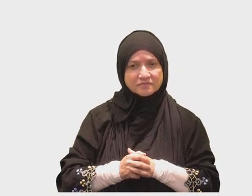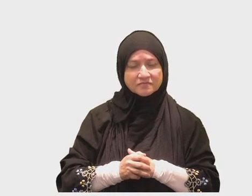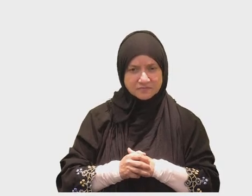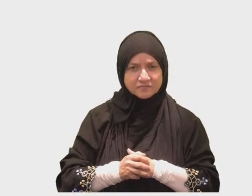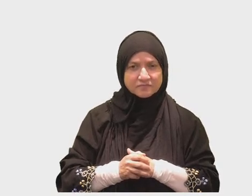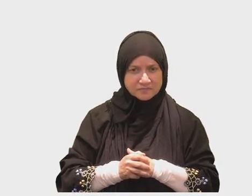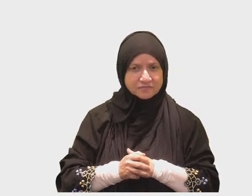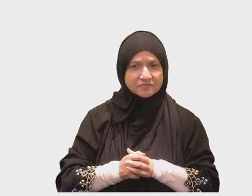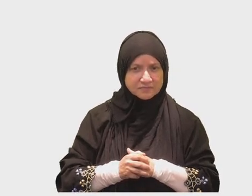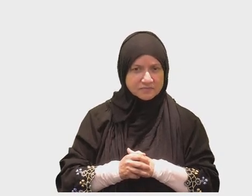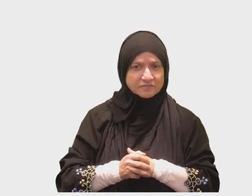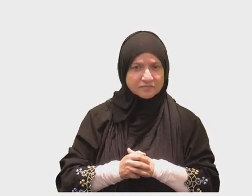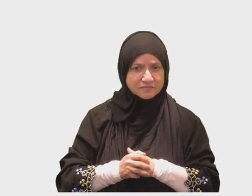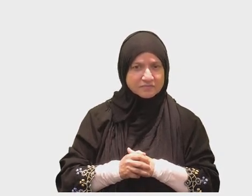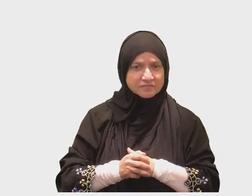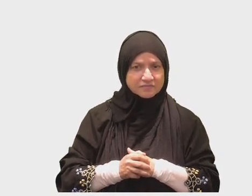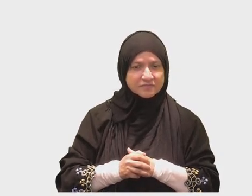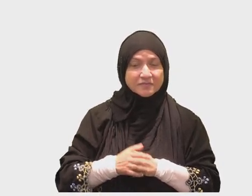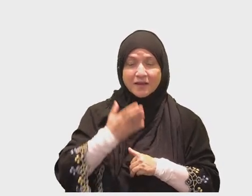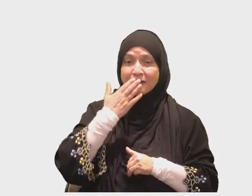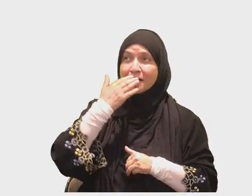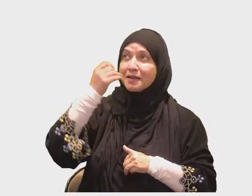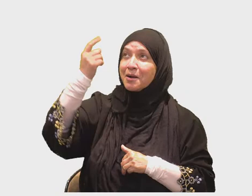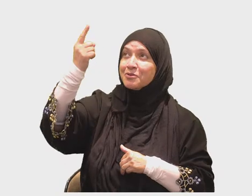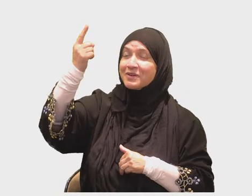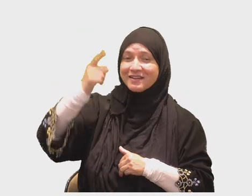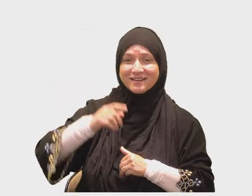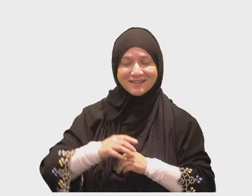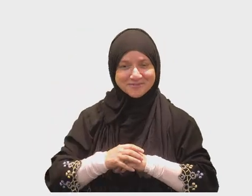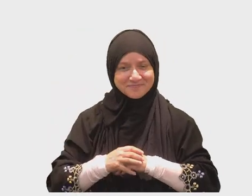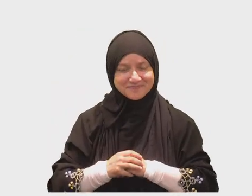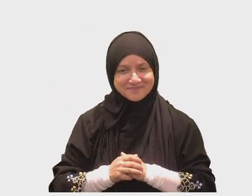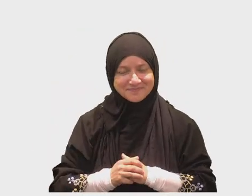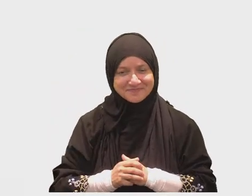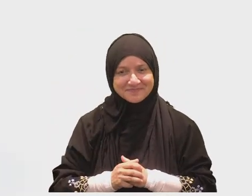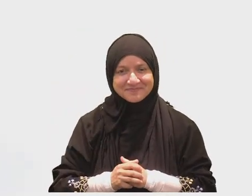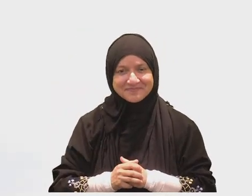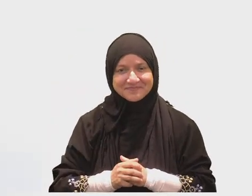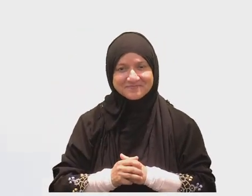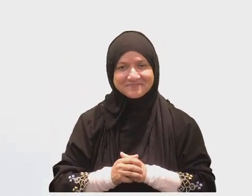إن الحمد لله نحمده ونستعينه